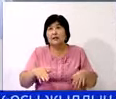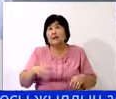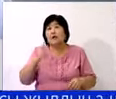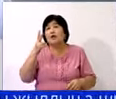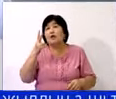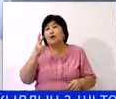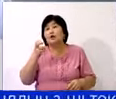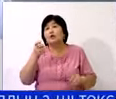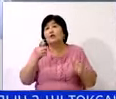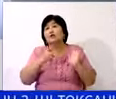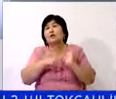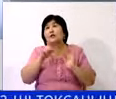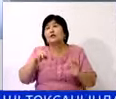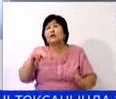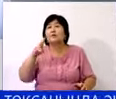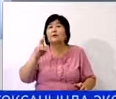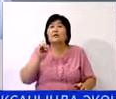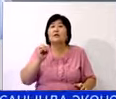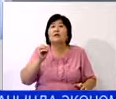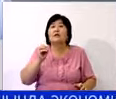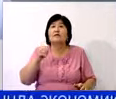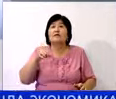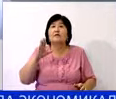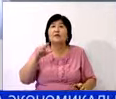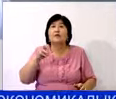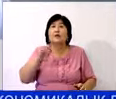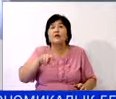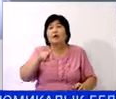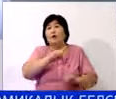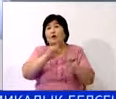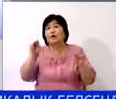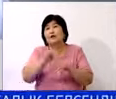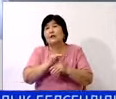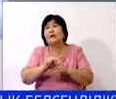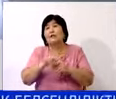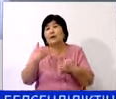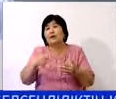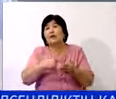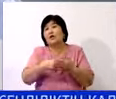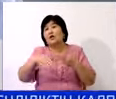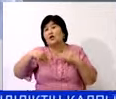208 науқас пневмония диагнозымен осы ауруханада емделіп, ауруынан айығып шықты.